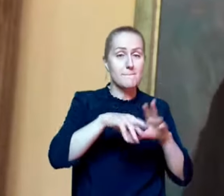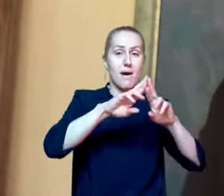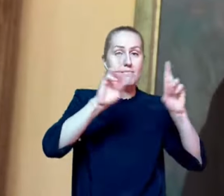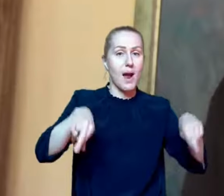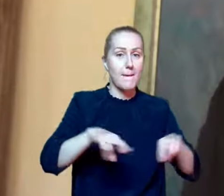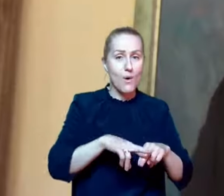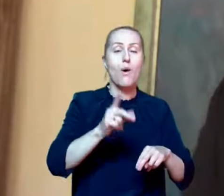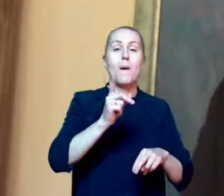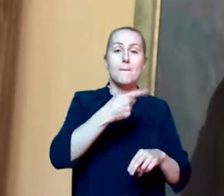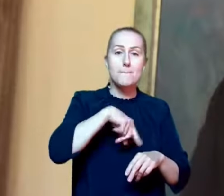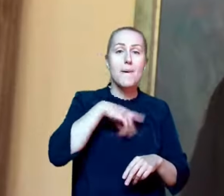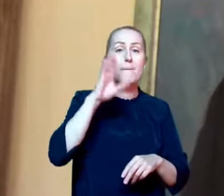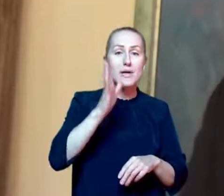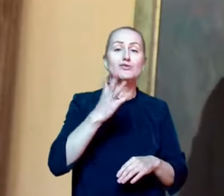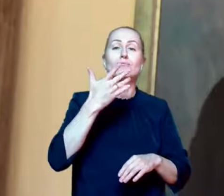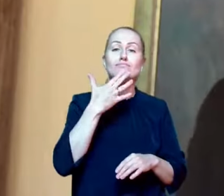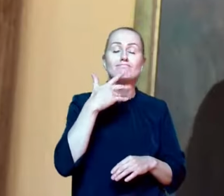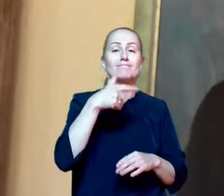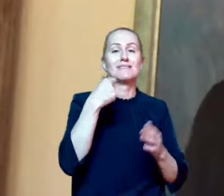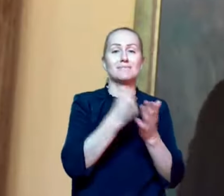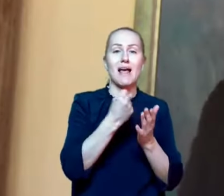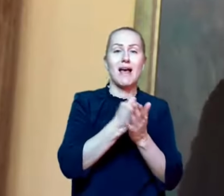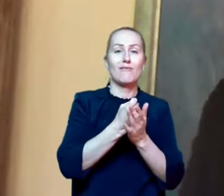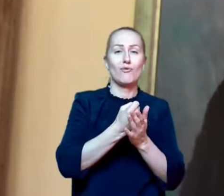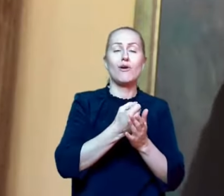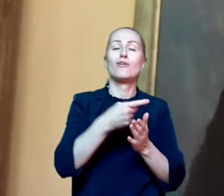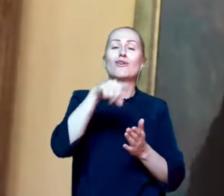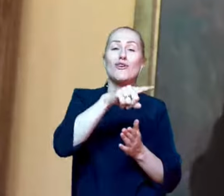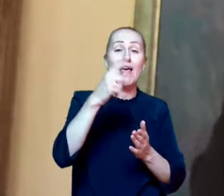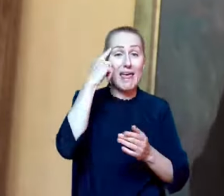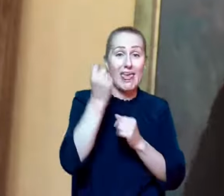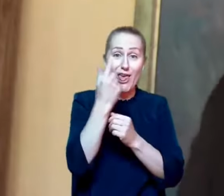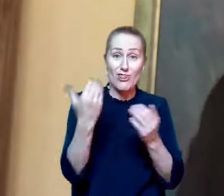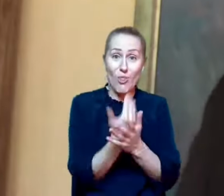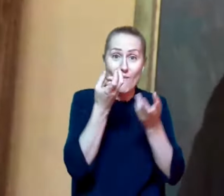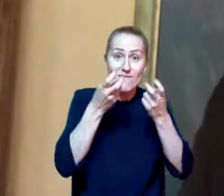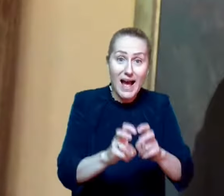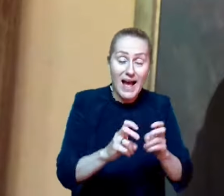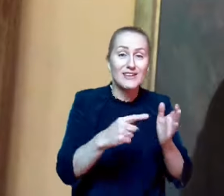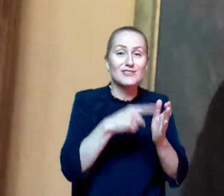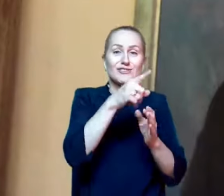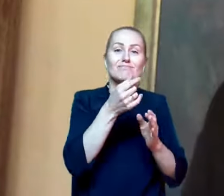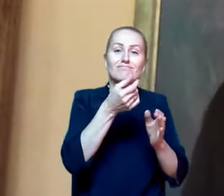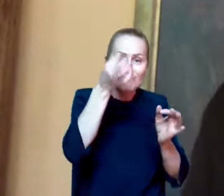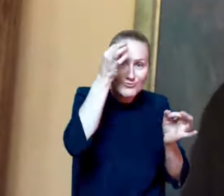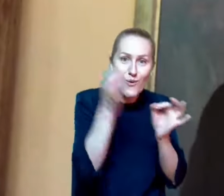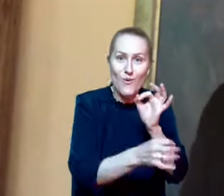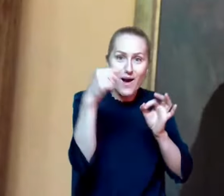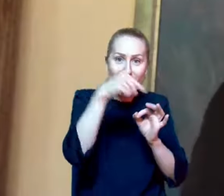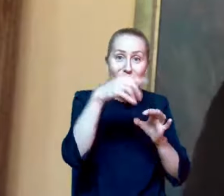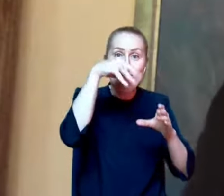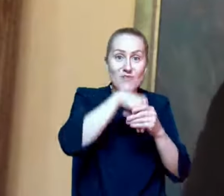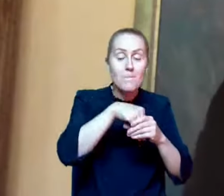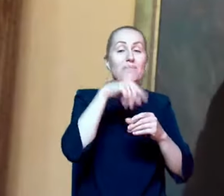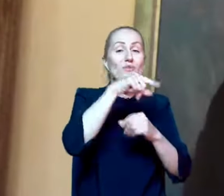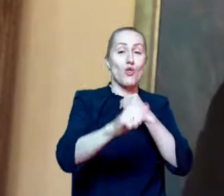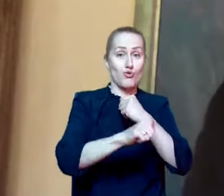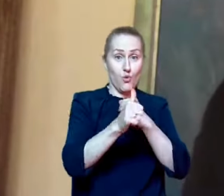poruszać kwestie doskonałości, innowacji i będzie to właśnie taki dokument, który będzie swego